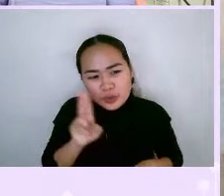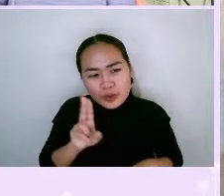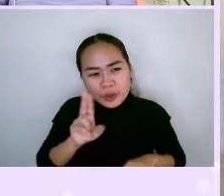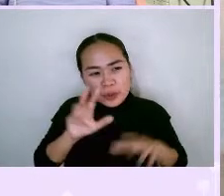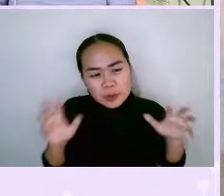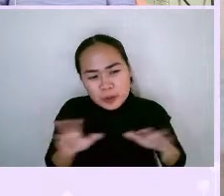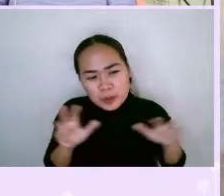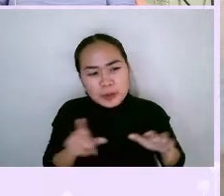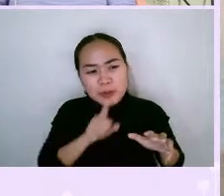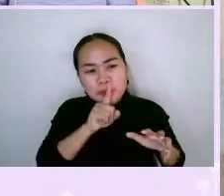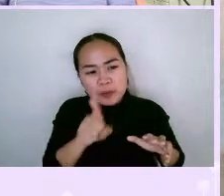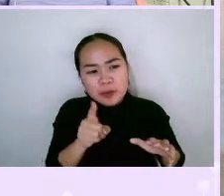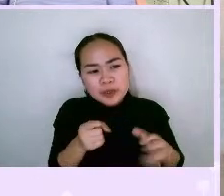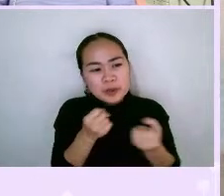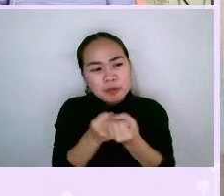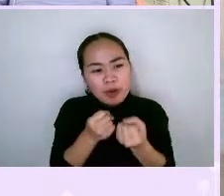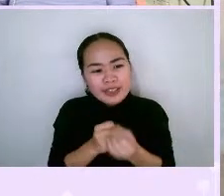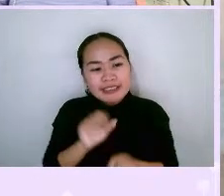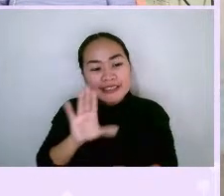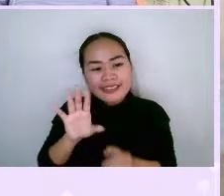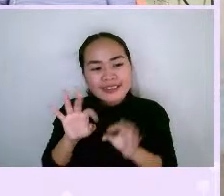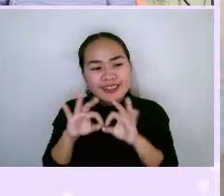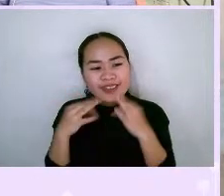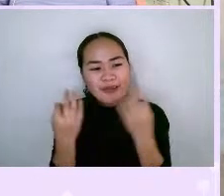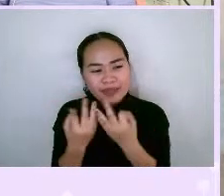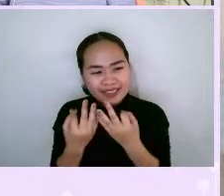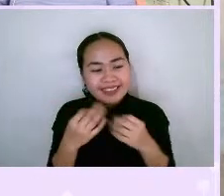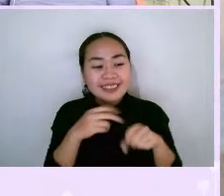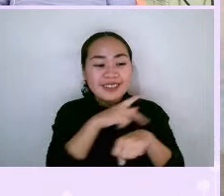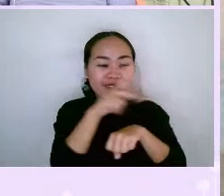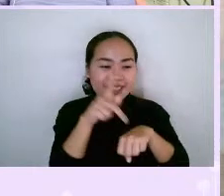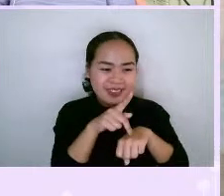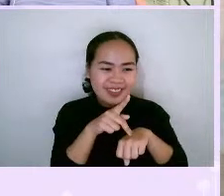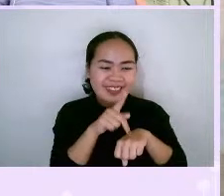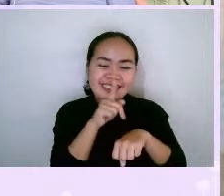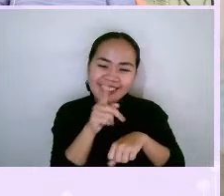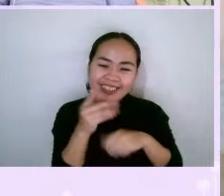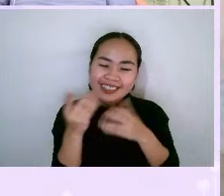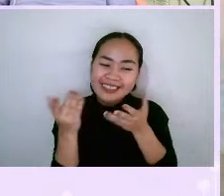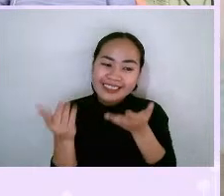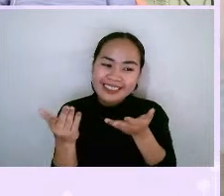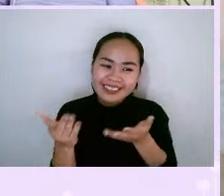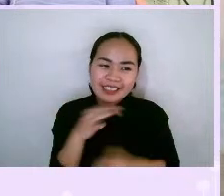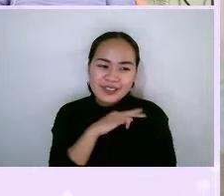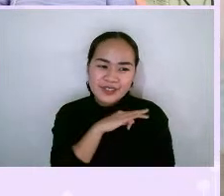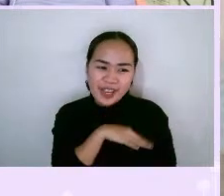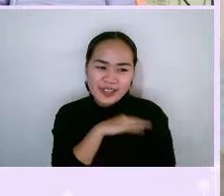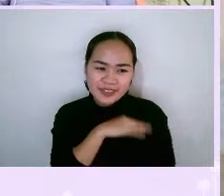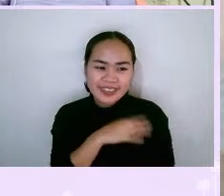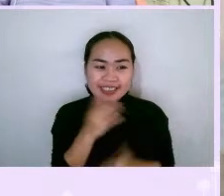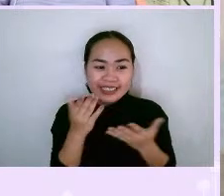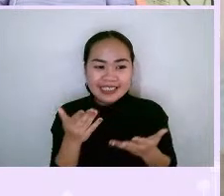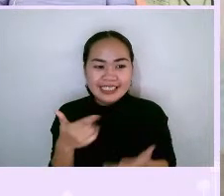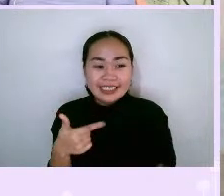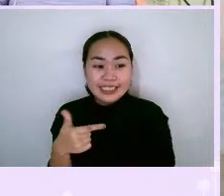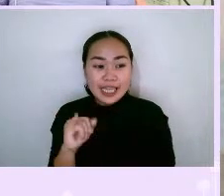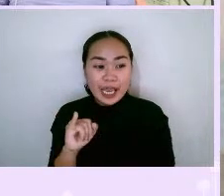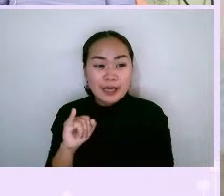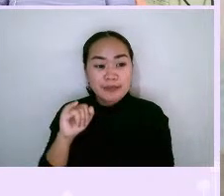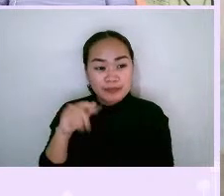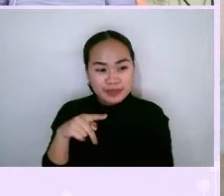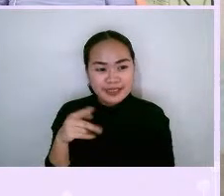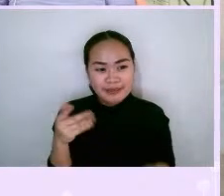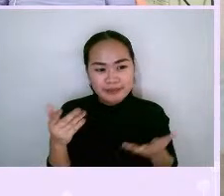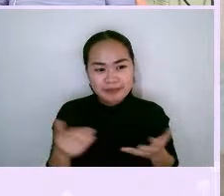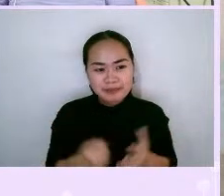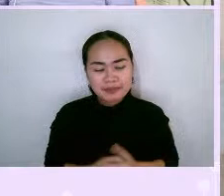at nakakatulong sa ating pamilya at sa ating bansa. So yan po ay isa sa aming mga beneficiaries ng GIP. So susunod